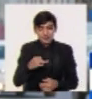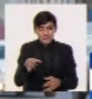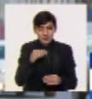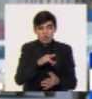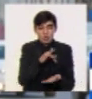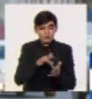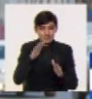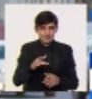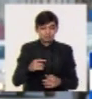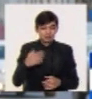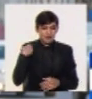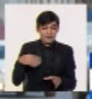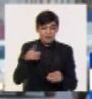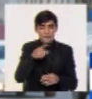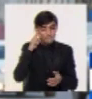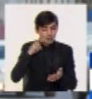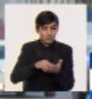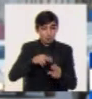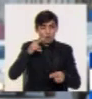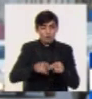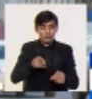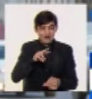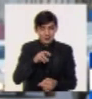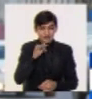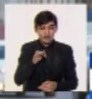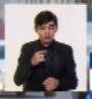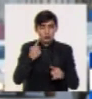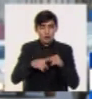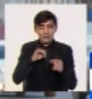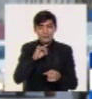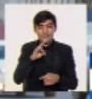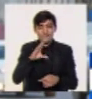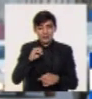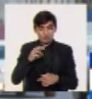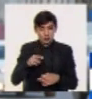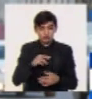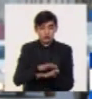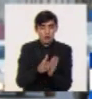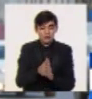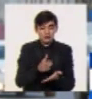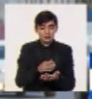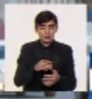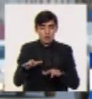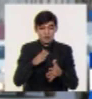қала шенеуніктері осы жобаны аяқтау үшін тағы да басқа инвесторлармен келіссөз жүргізіп